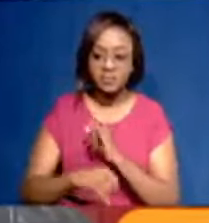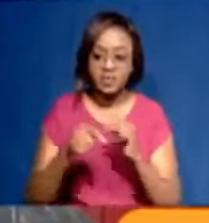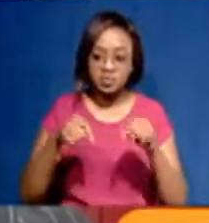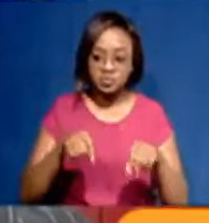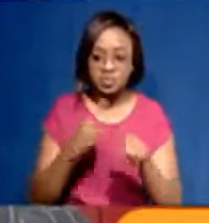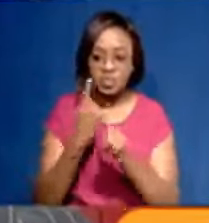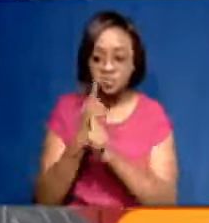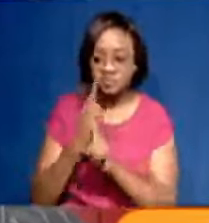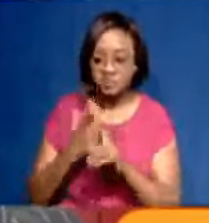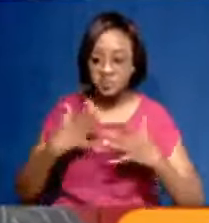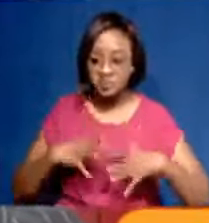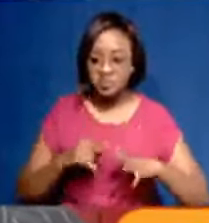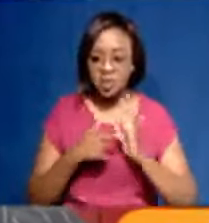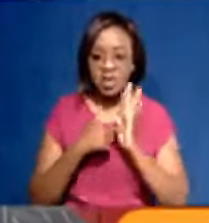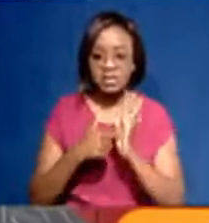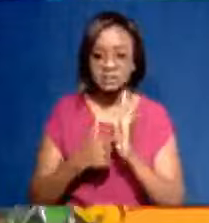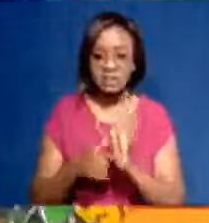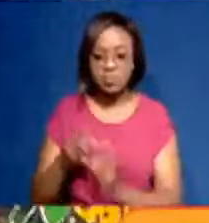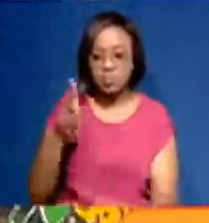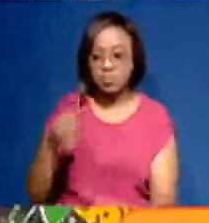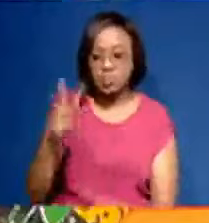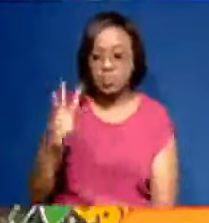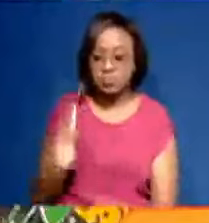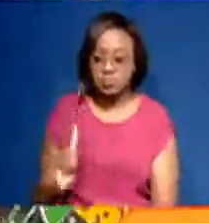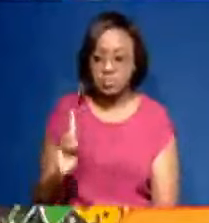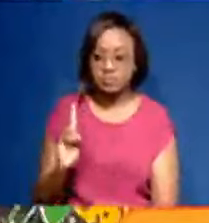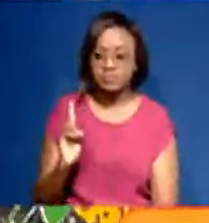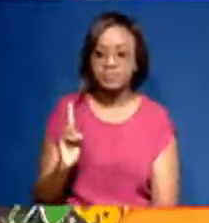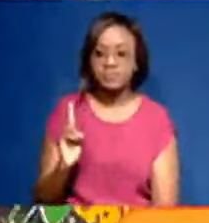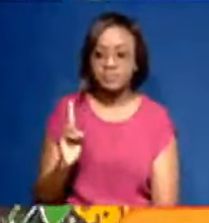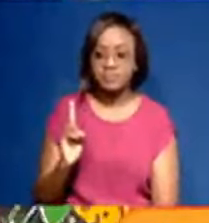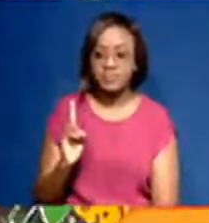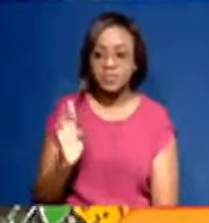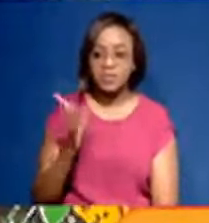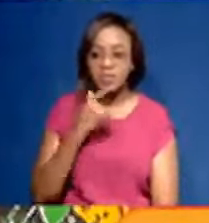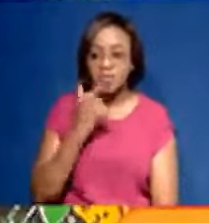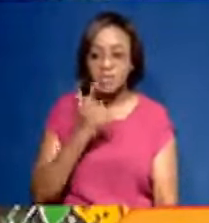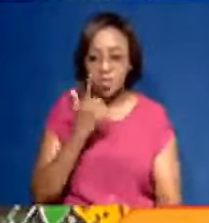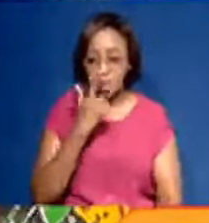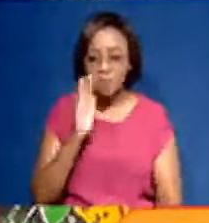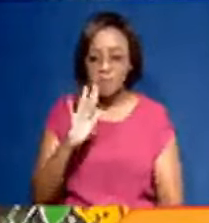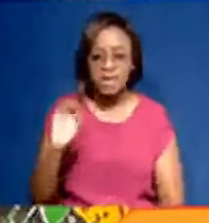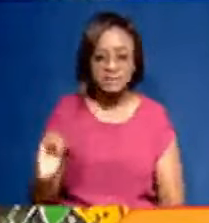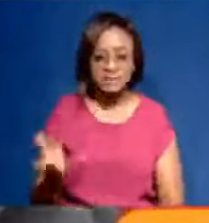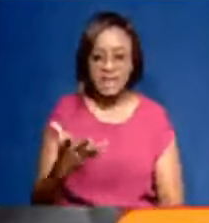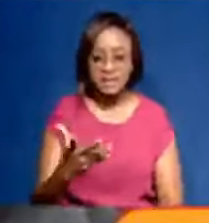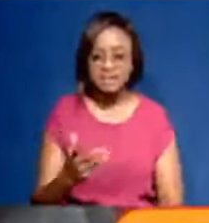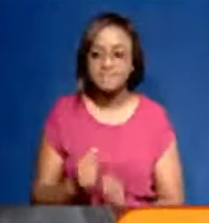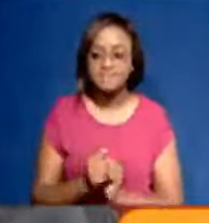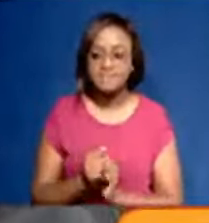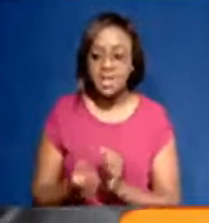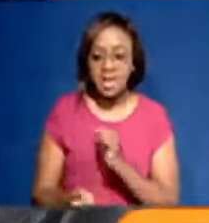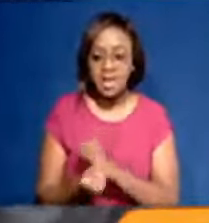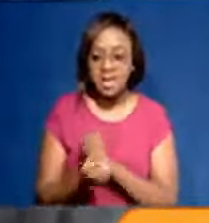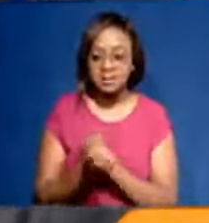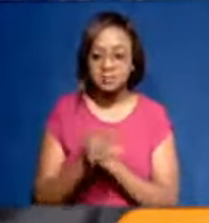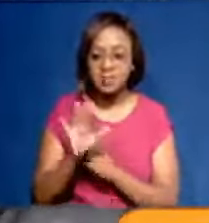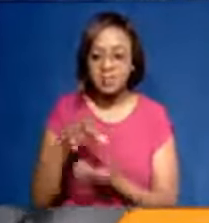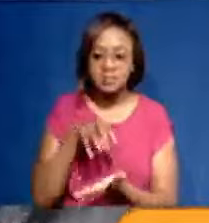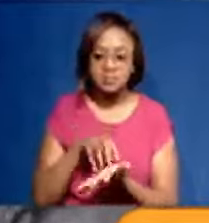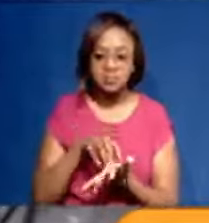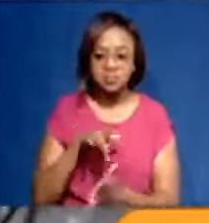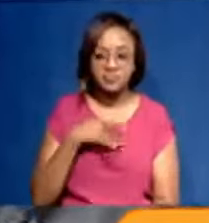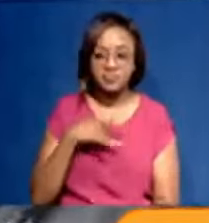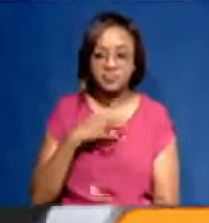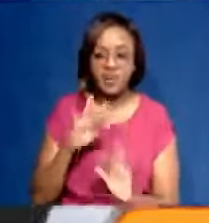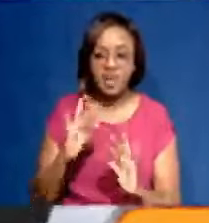baadhi yao hasa wanaojitambua kama walemavu wanaoishi mitaa duni walifika kueleza mustakabali wao kuhusu mswada